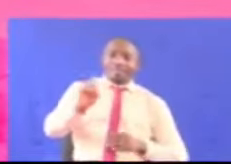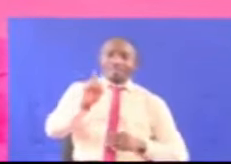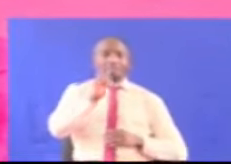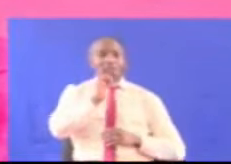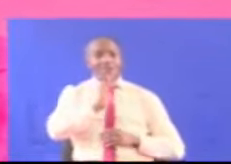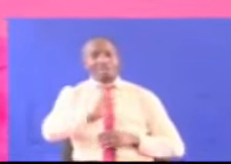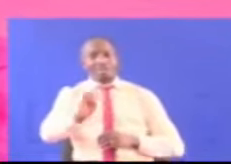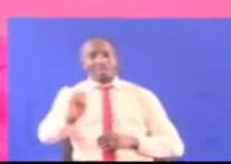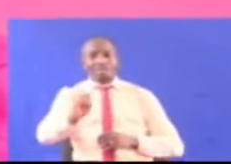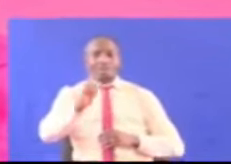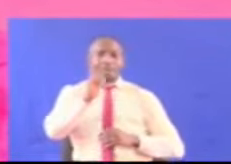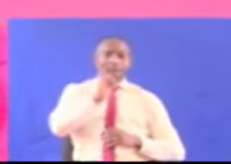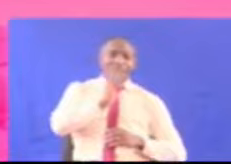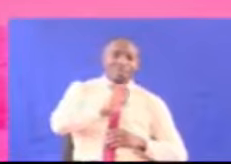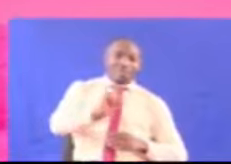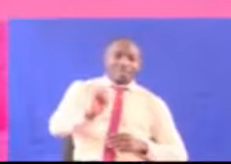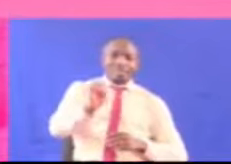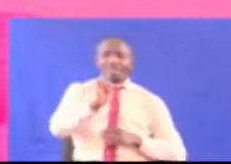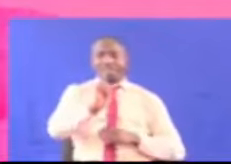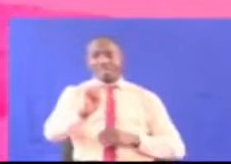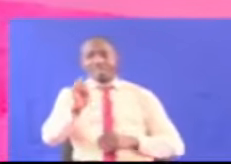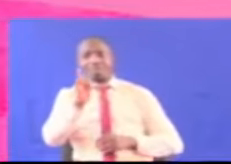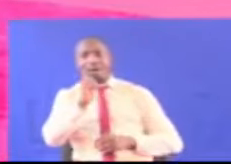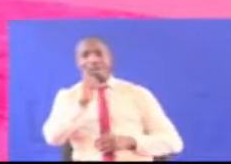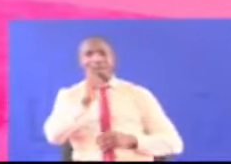mama jeshi mkuu mama